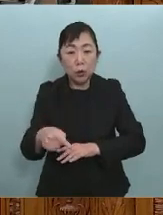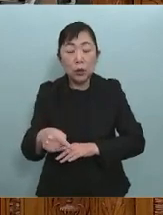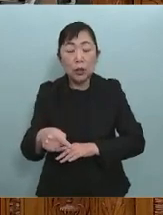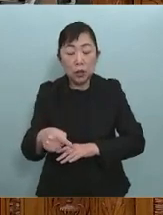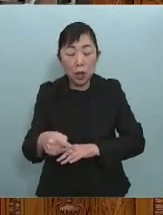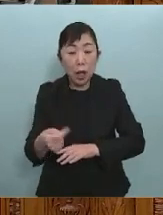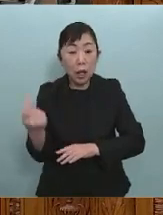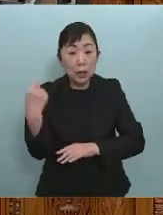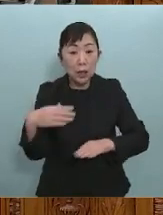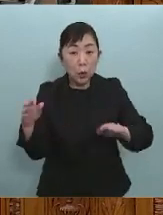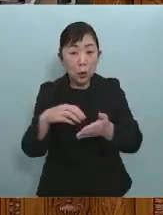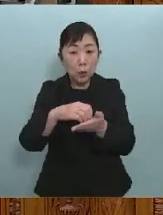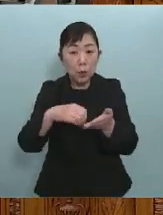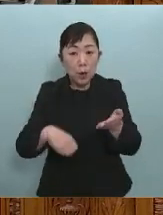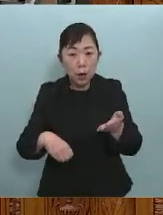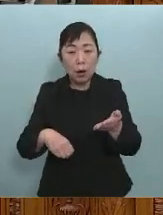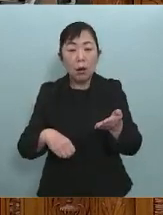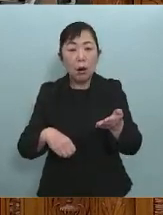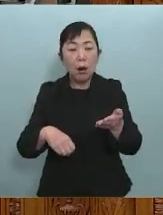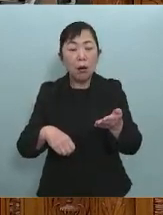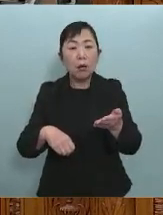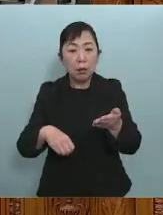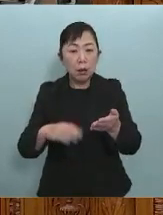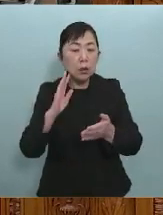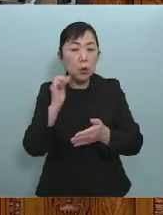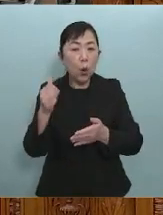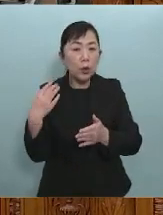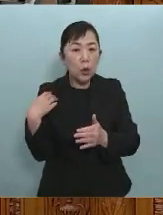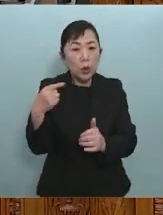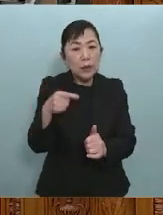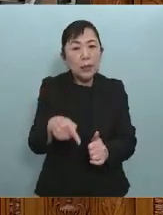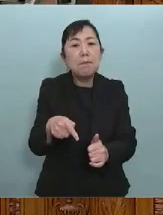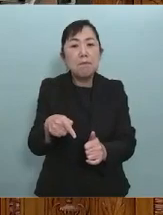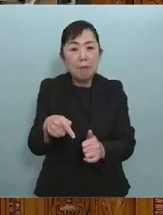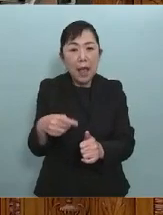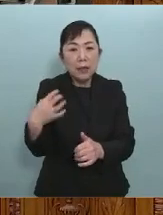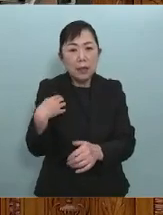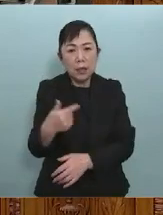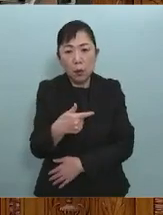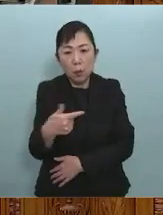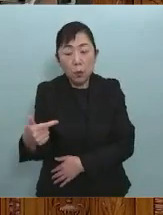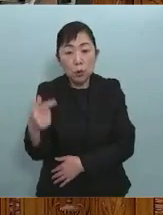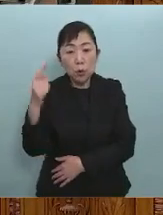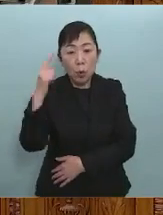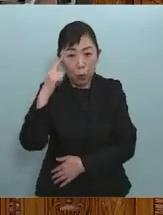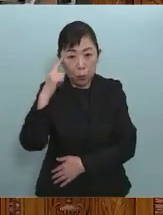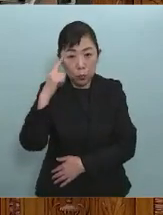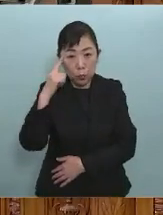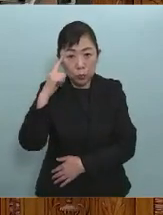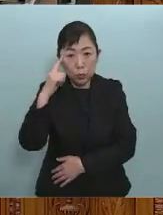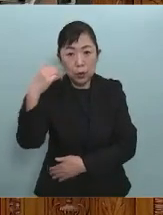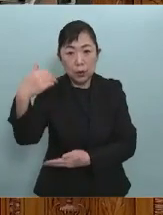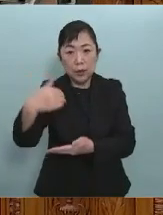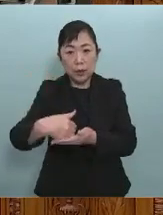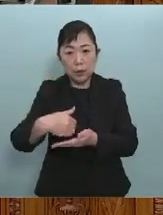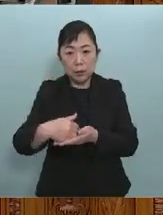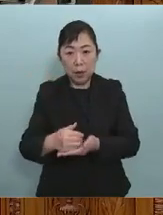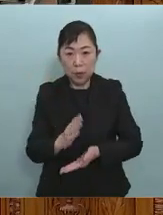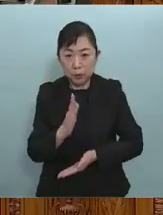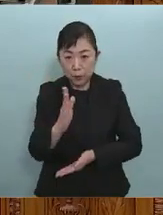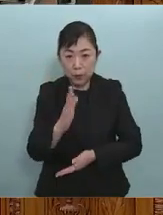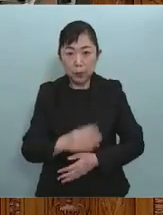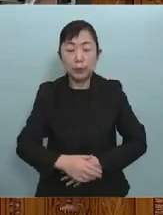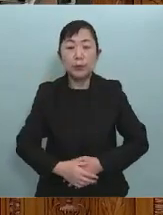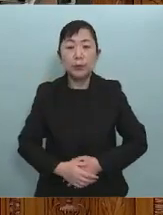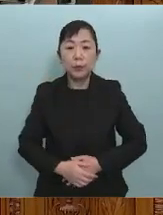辞任したことに総理の任命責任は思いと考えますがこの点についてご説明を願い